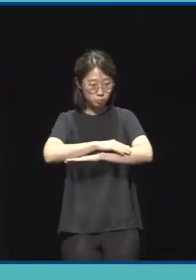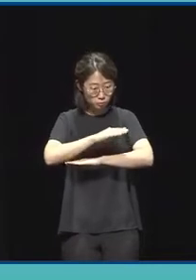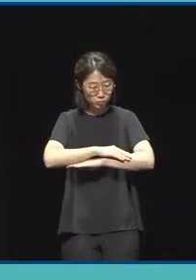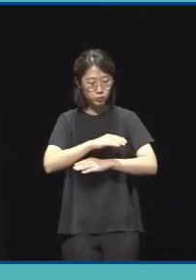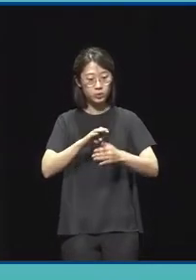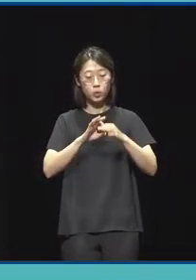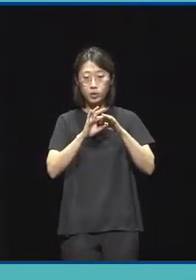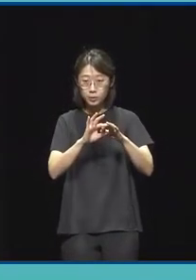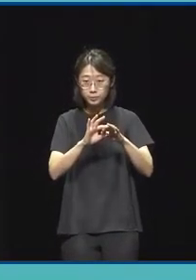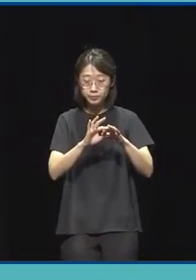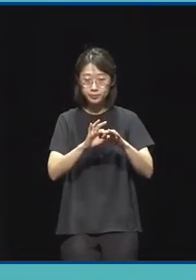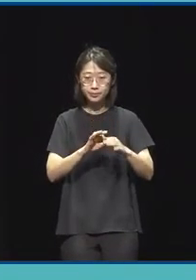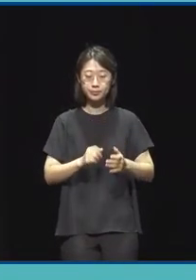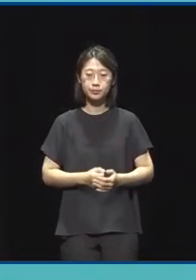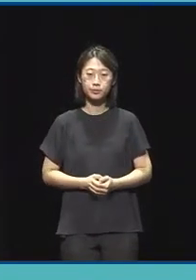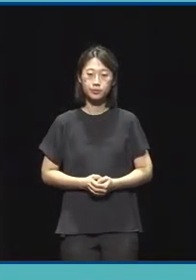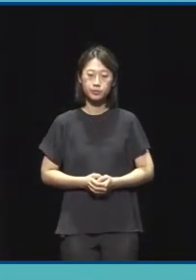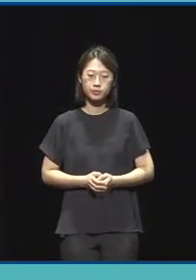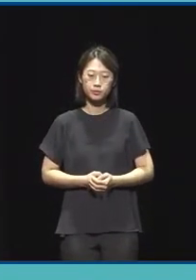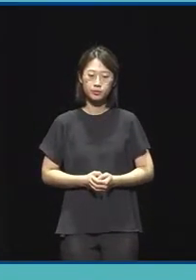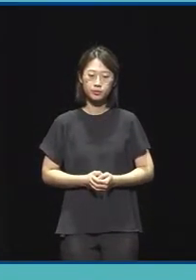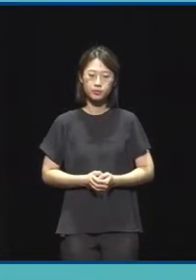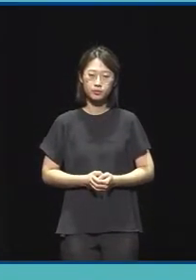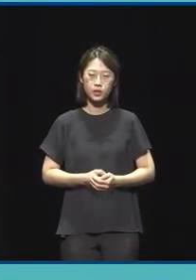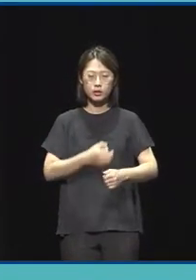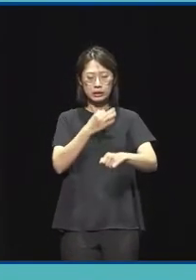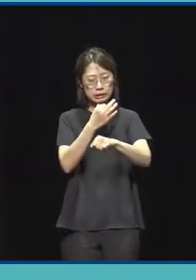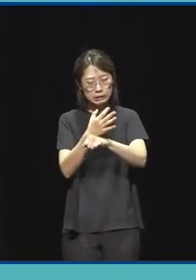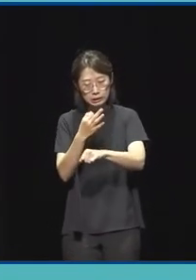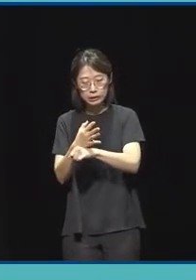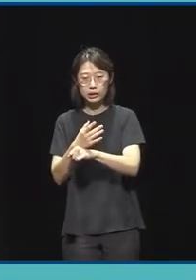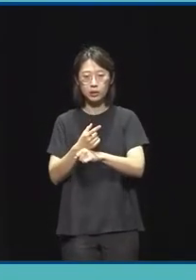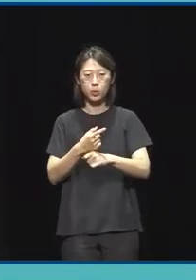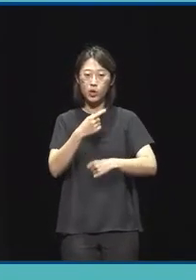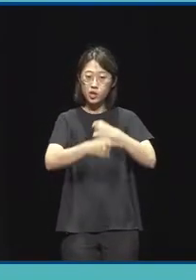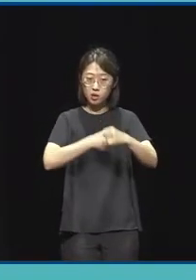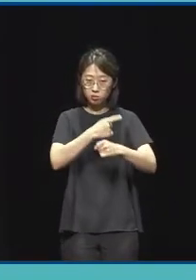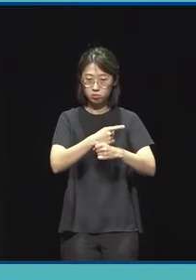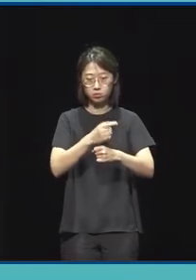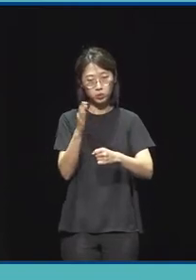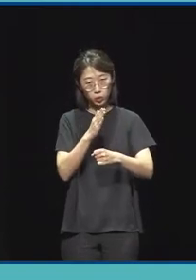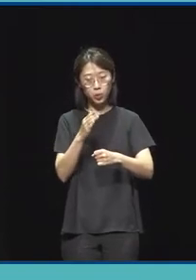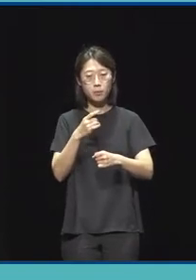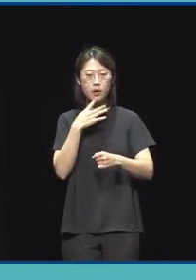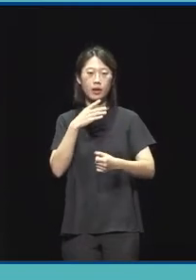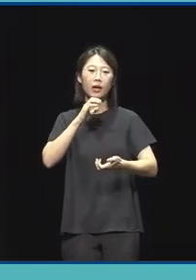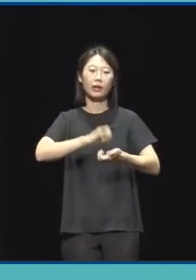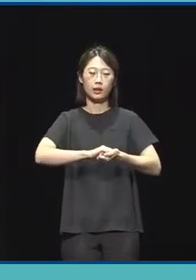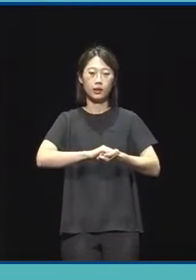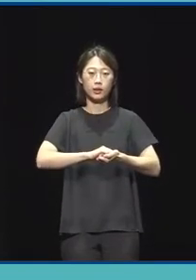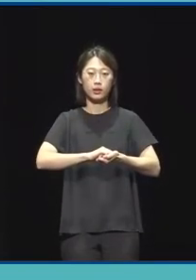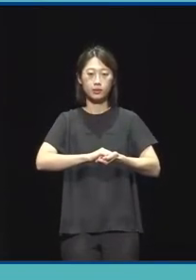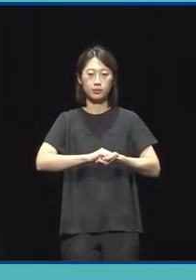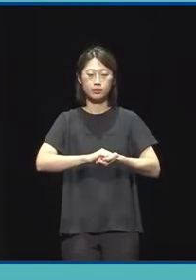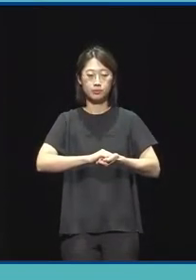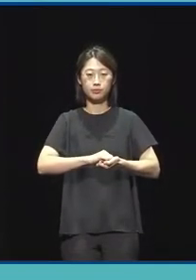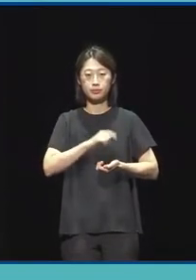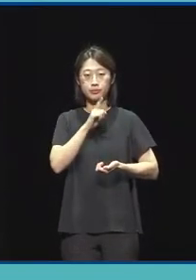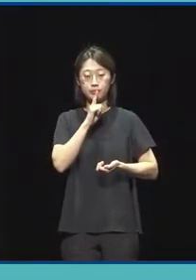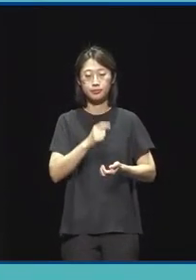지적 중의 하나가 반년도 프로젝트 중심의 지원이어서 지원 효과의 한계가 있다는